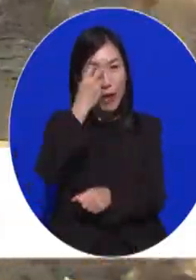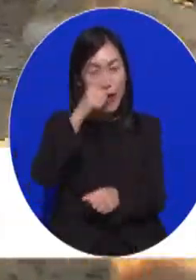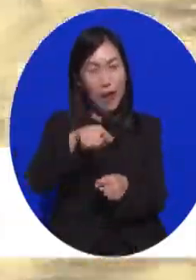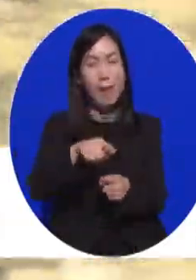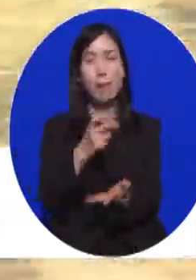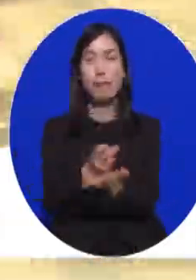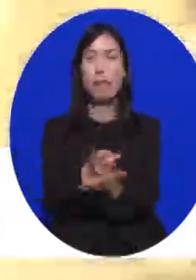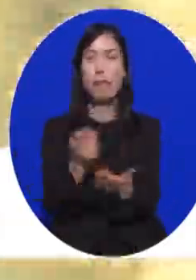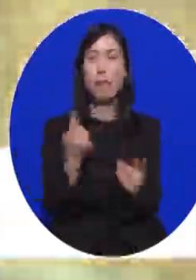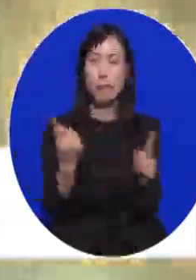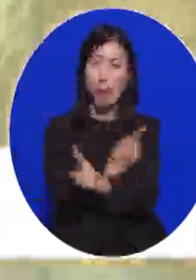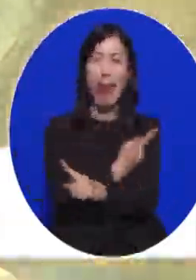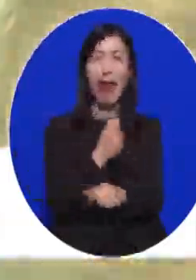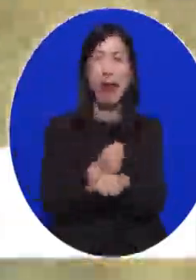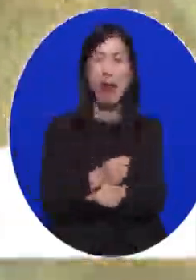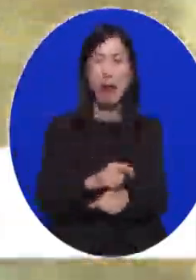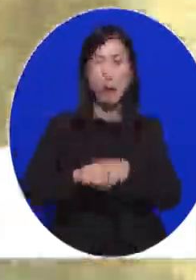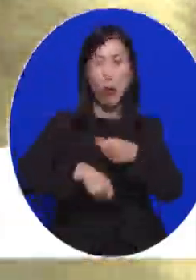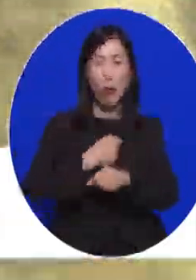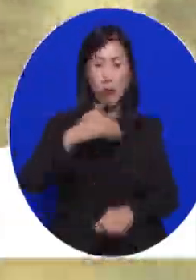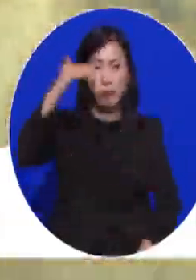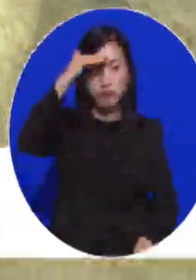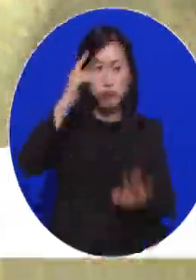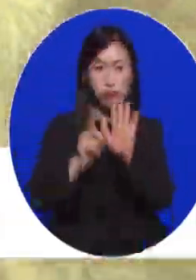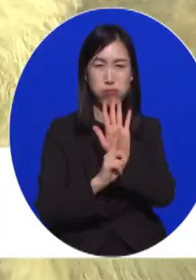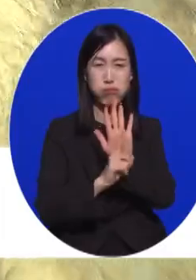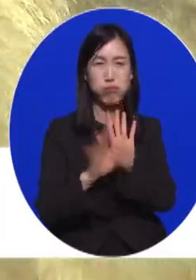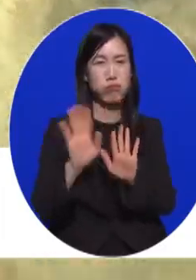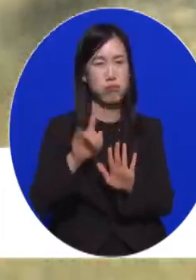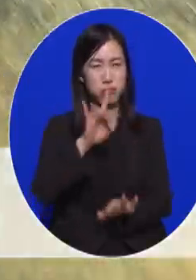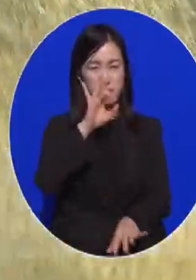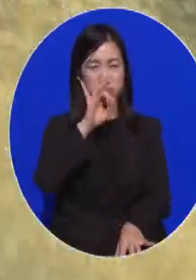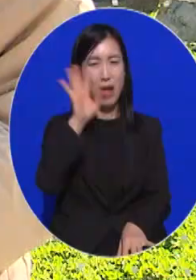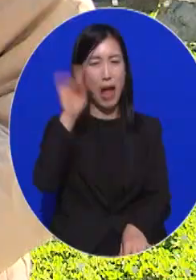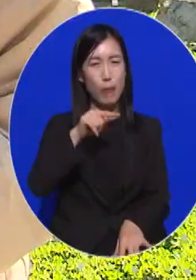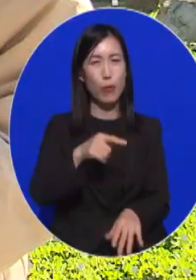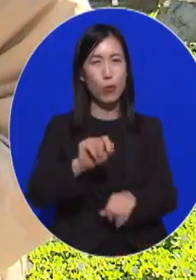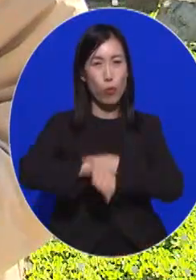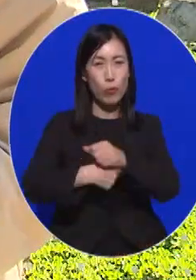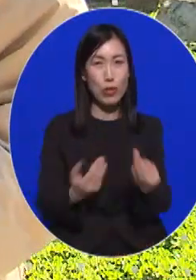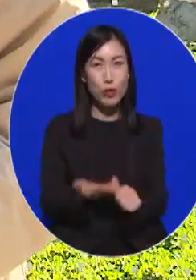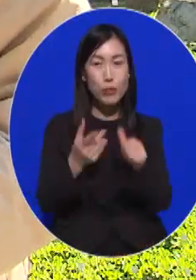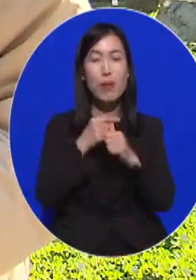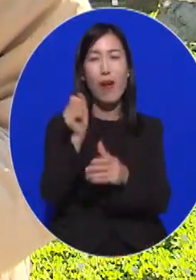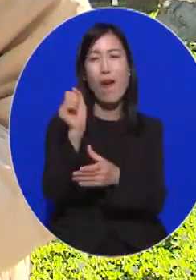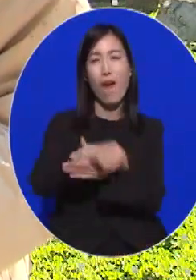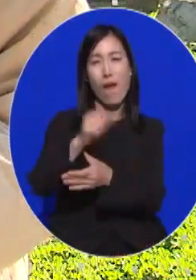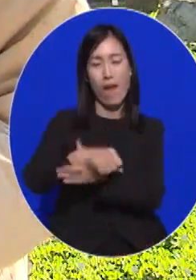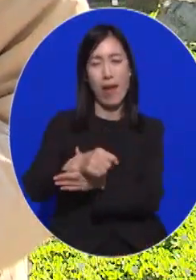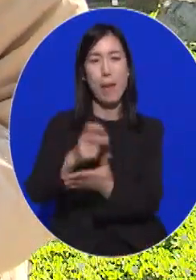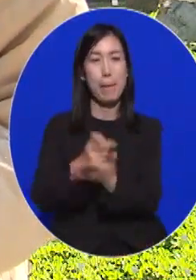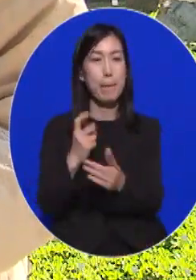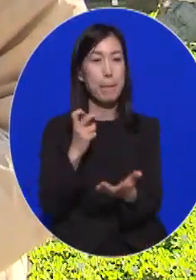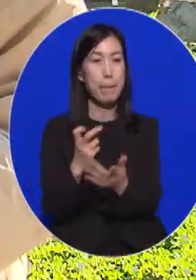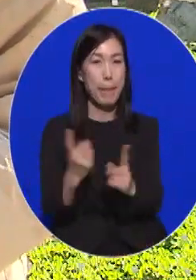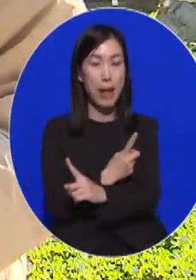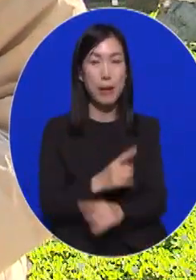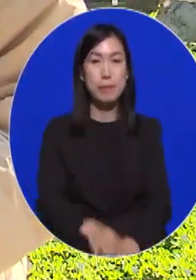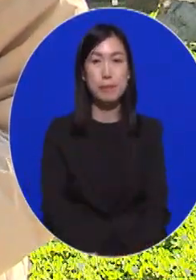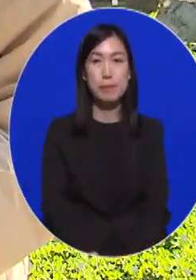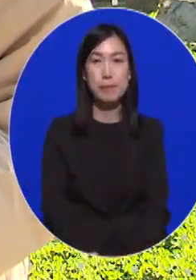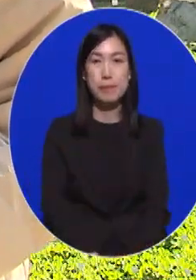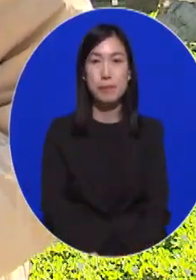개정해 전시동물 복지를 위한 동물원 허가제를 시행하기로 했습니다 다음 달 14일부터는 동물원 허가제가